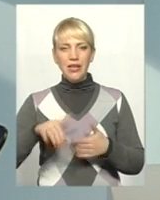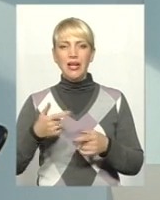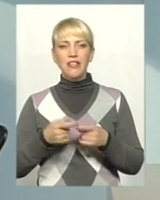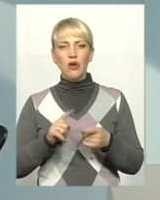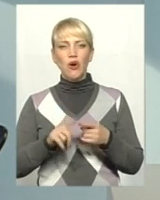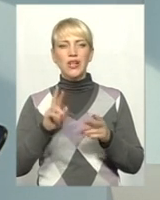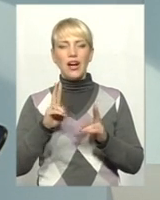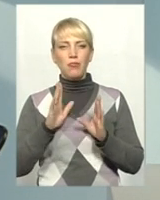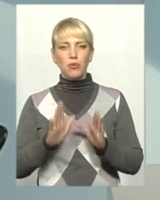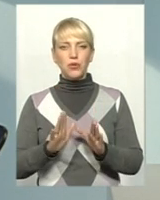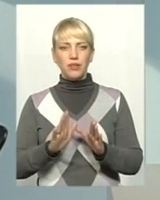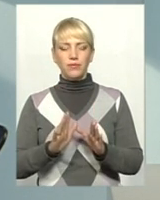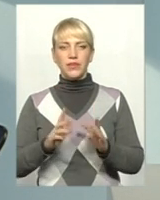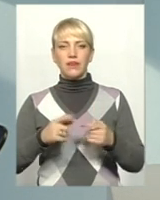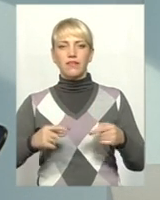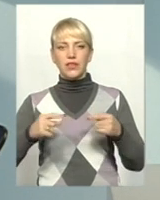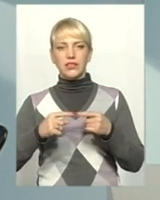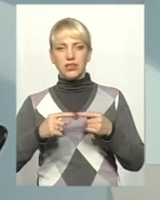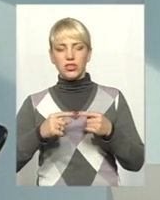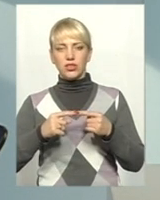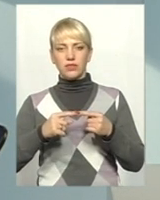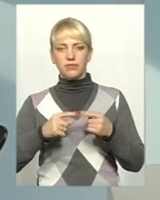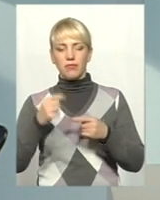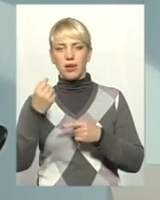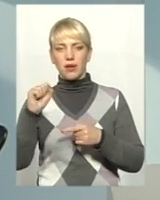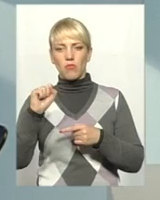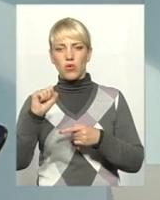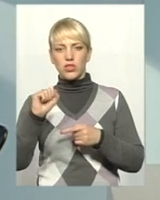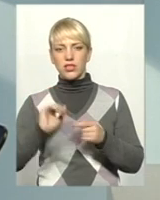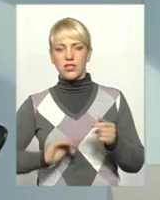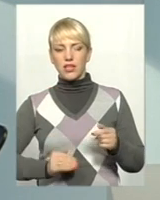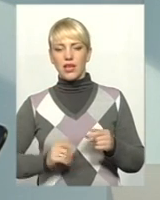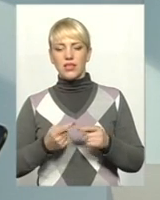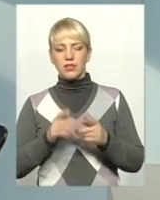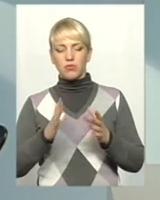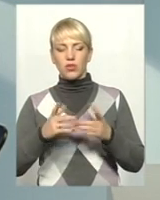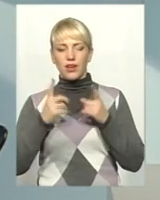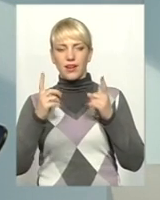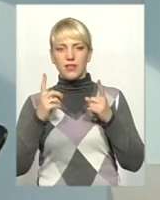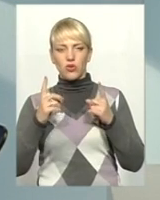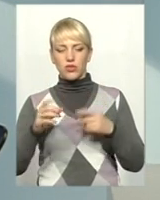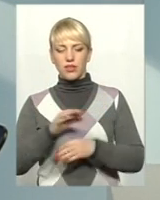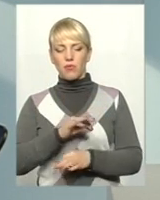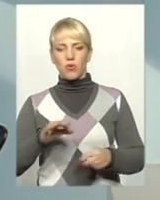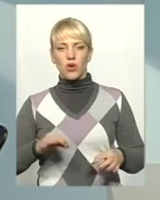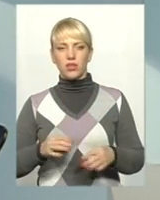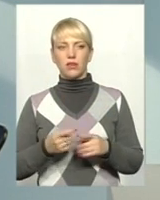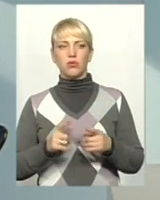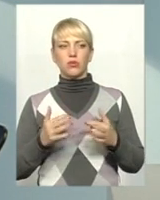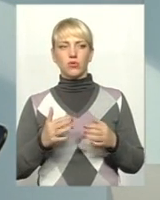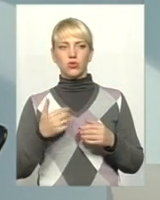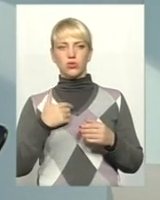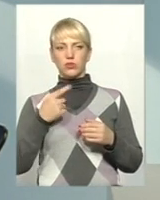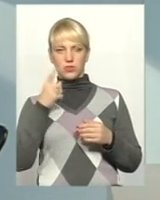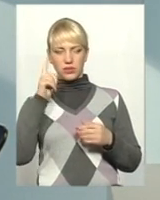буде визначений переможець, це дійсно буде грандіозний проєкт, оскільки, по-перше, я назвав, яка його